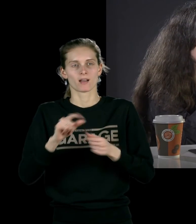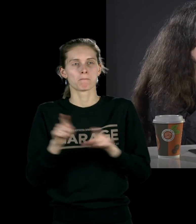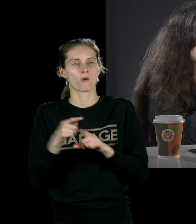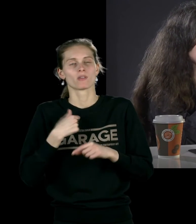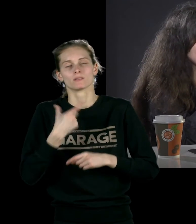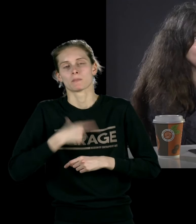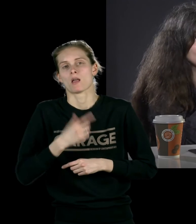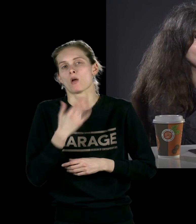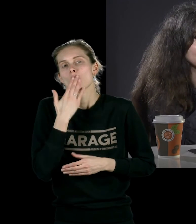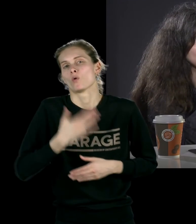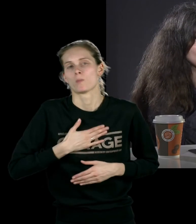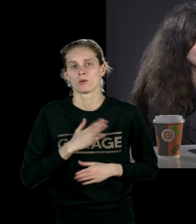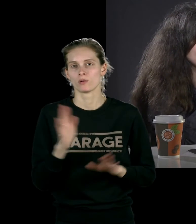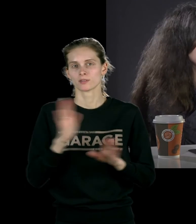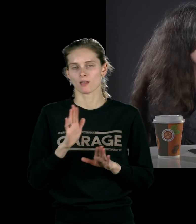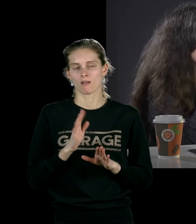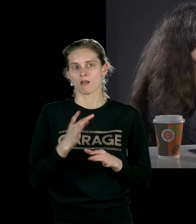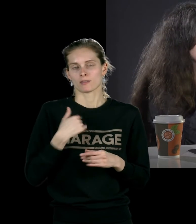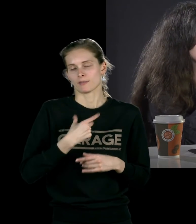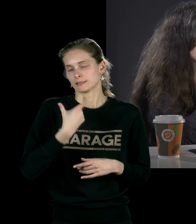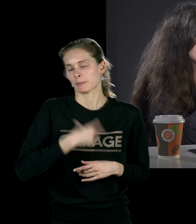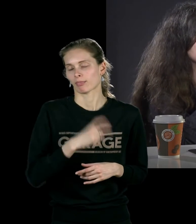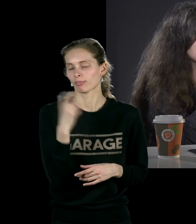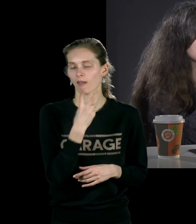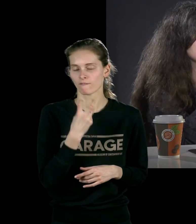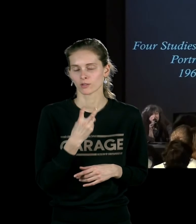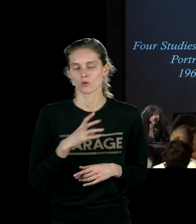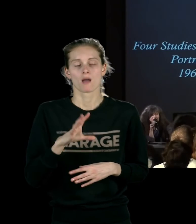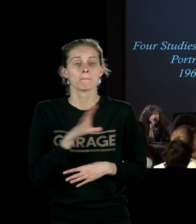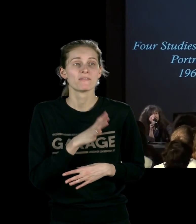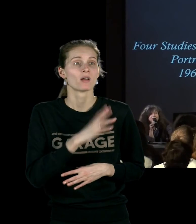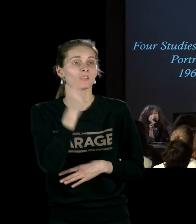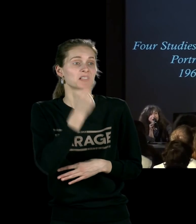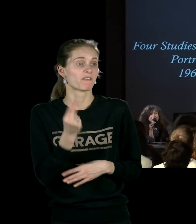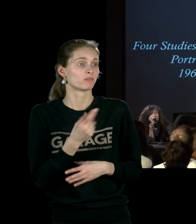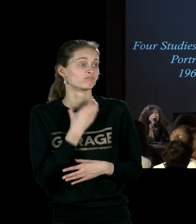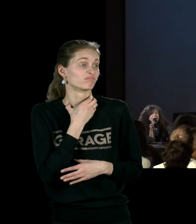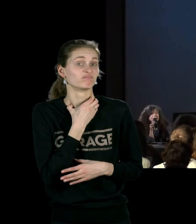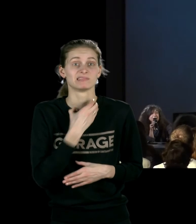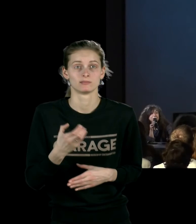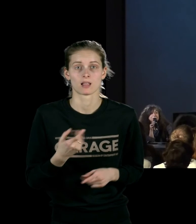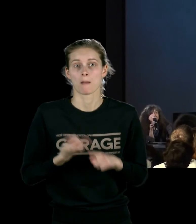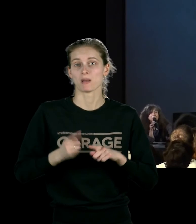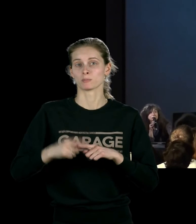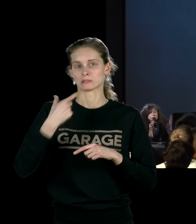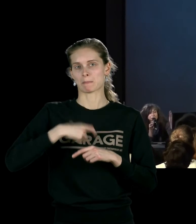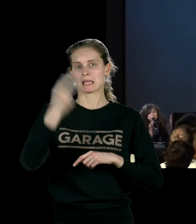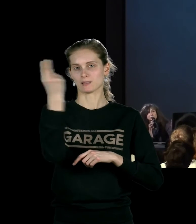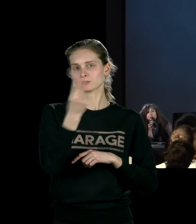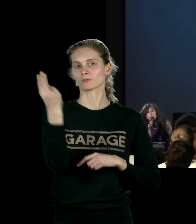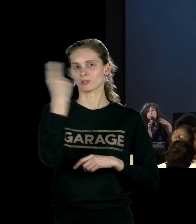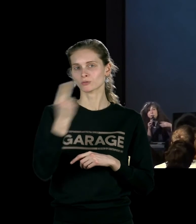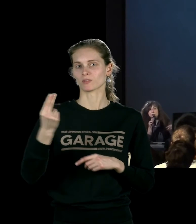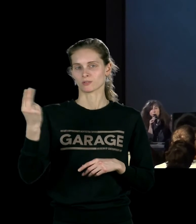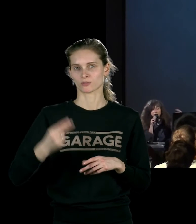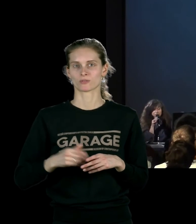бывали случаи, когда мне было абсолютно некого больше рисовать, это тоже повторение фотографий, и именно вот,